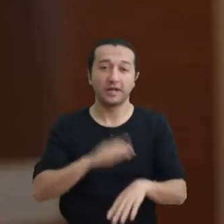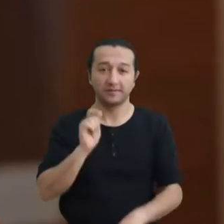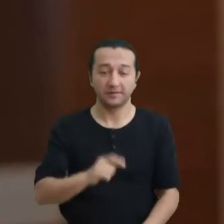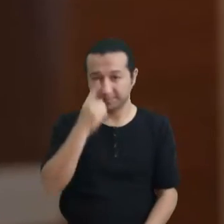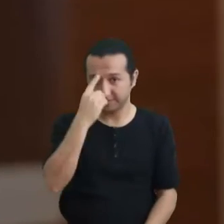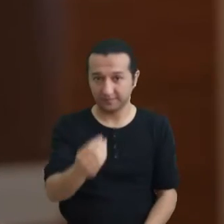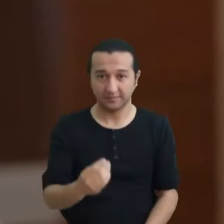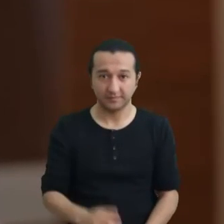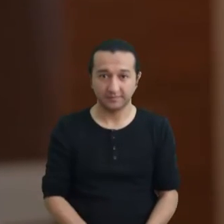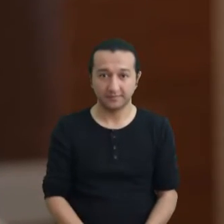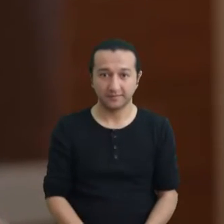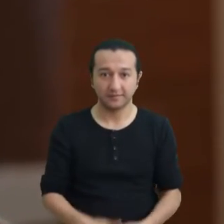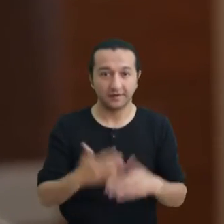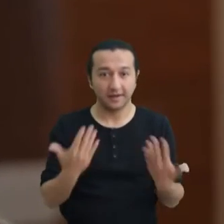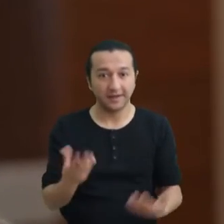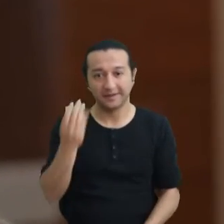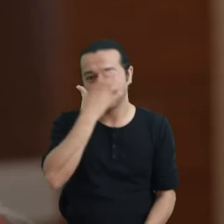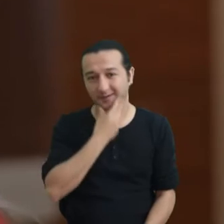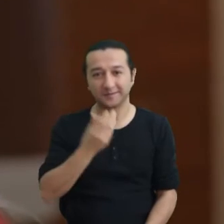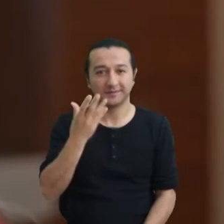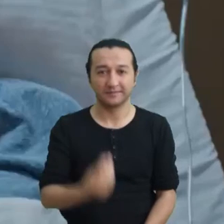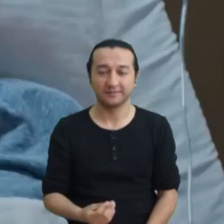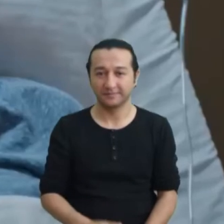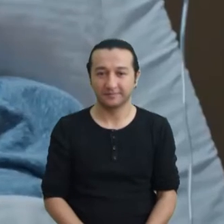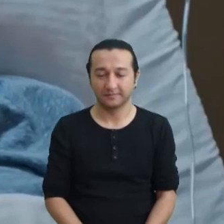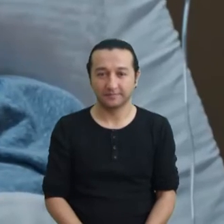olsun. Aa, ne güzel olur.